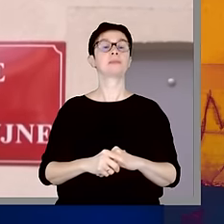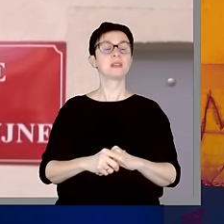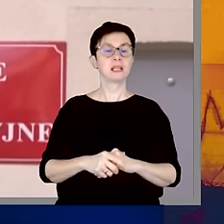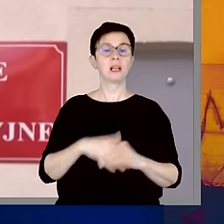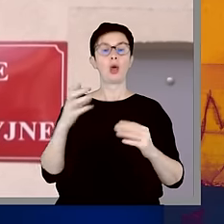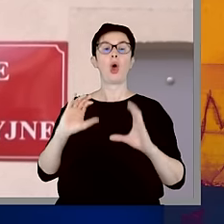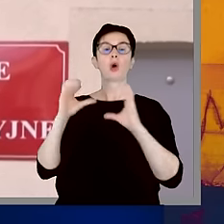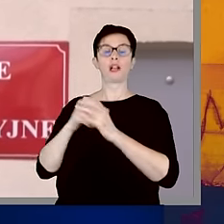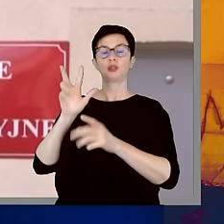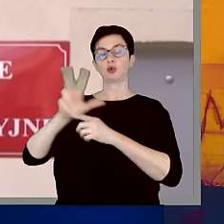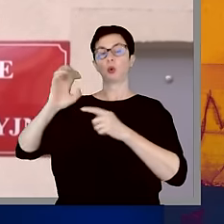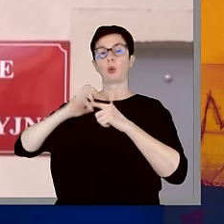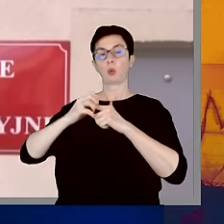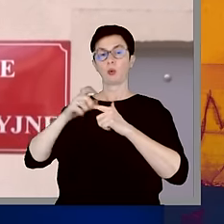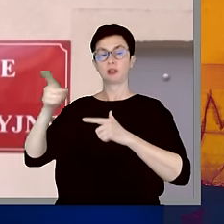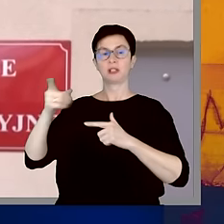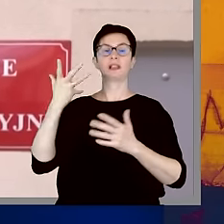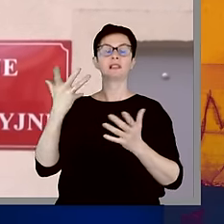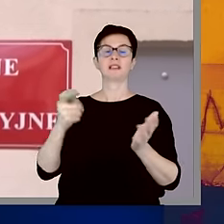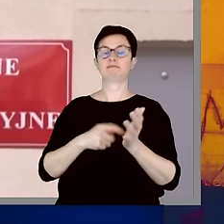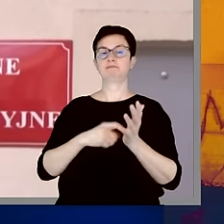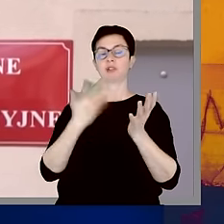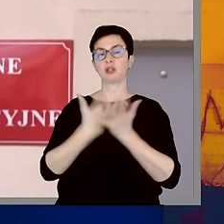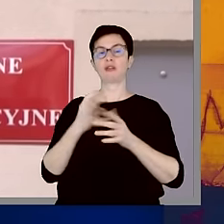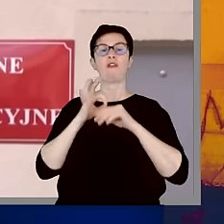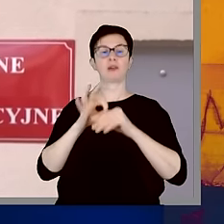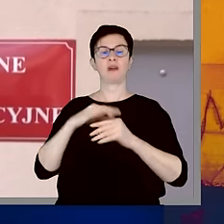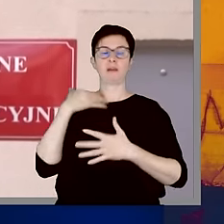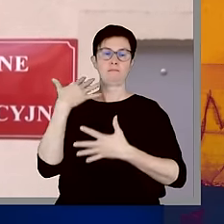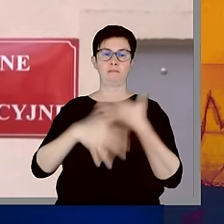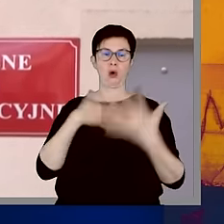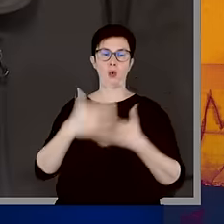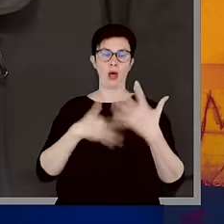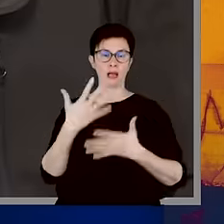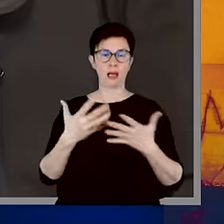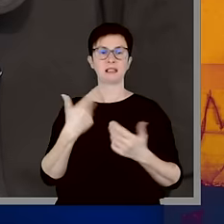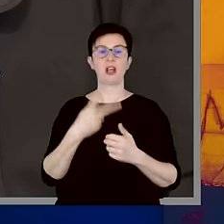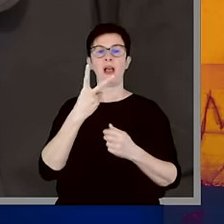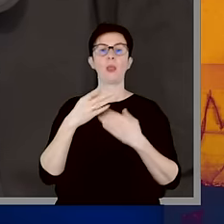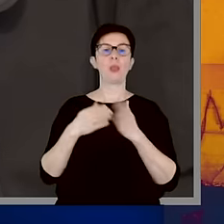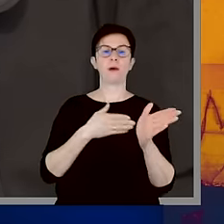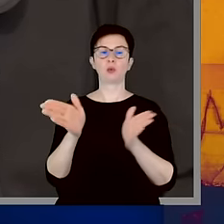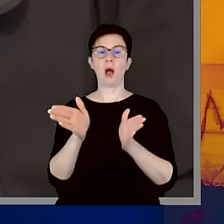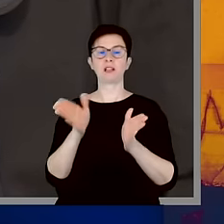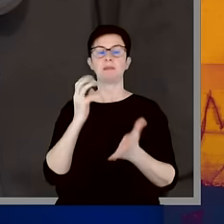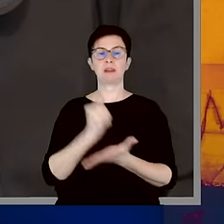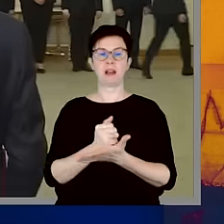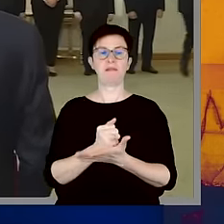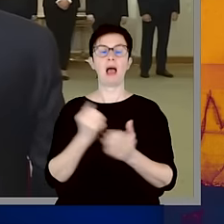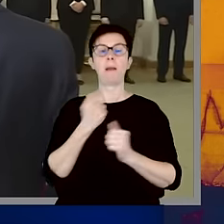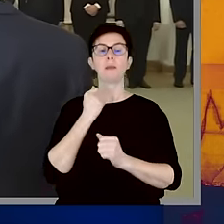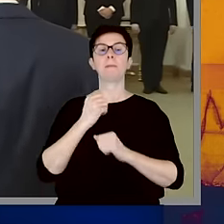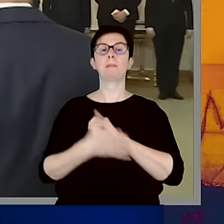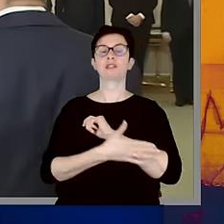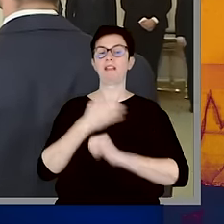13 grudnia wyłącznie o to, żeby wprowadzać chaos i żeby wprowadzać ten dualizm prawny po to, żeby te podstawy prawne w państwie